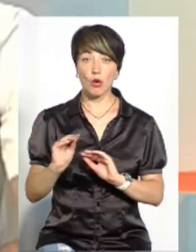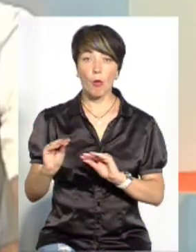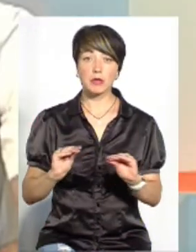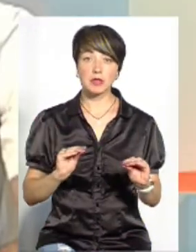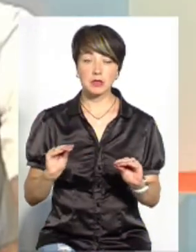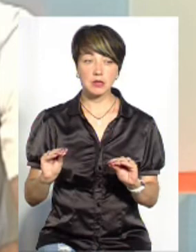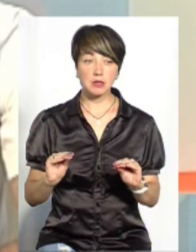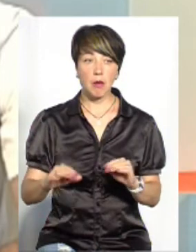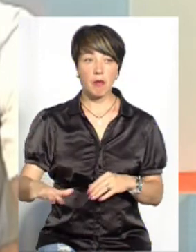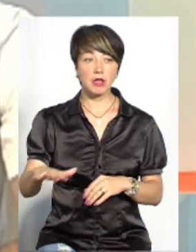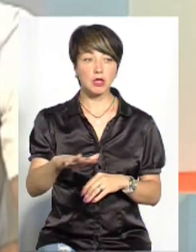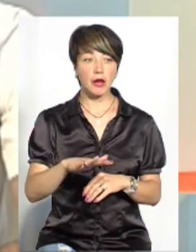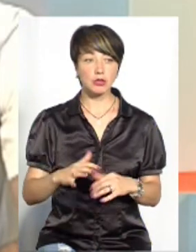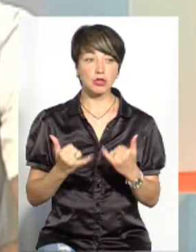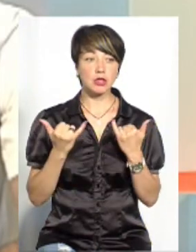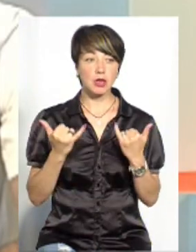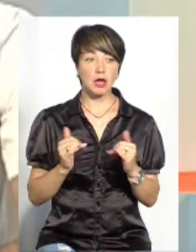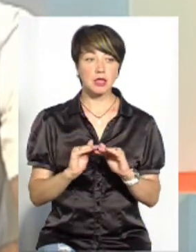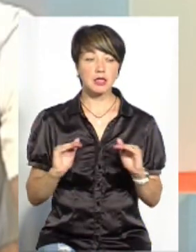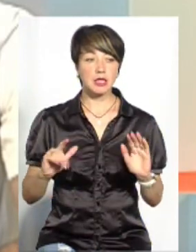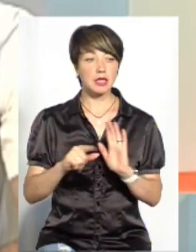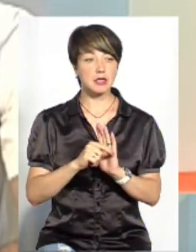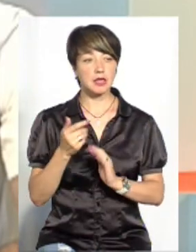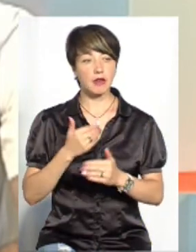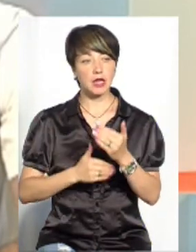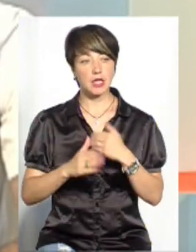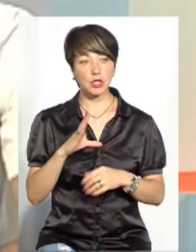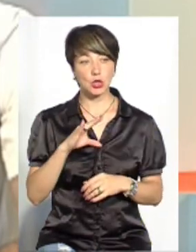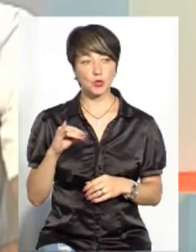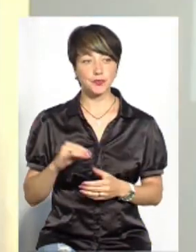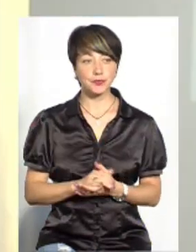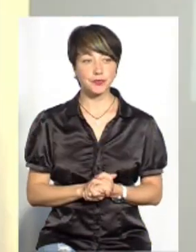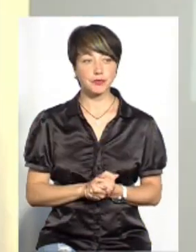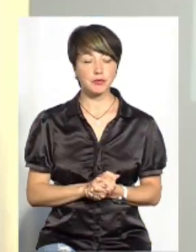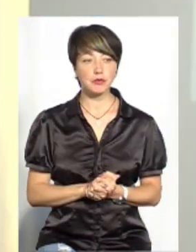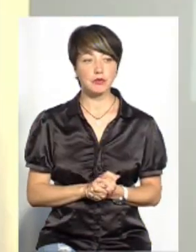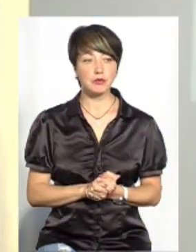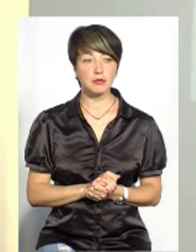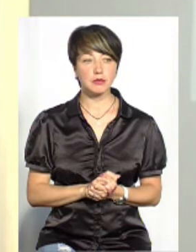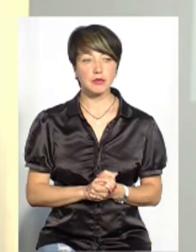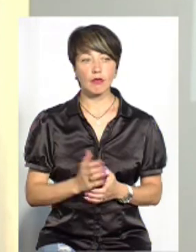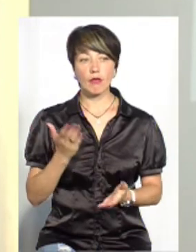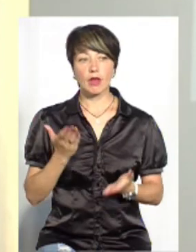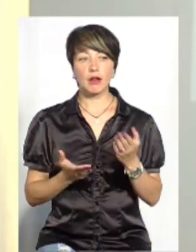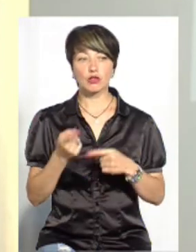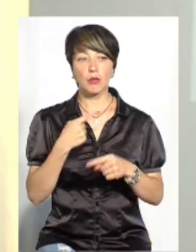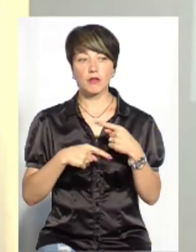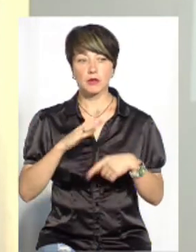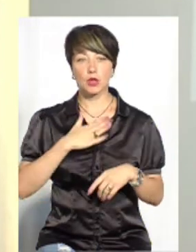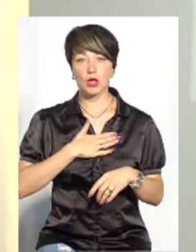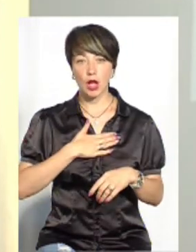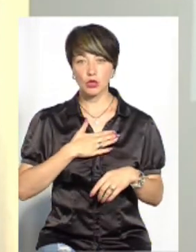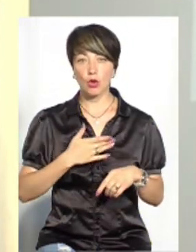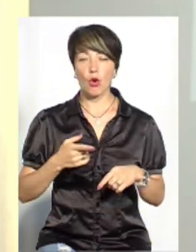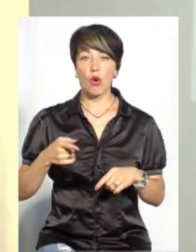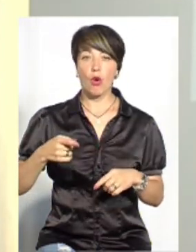обладнані майданчик для дітей з інвалідністю. Пане Валерію, якщо ми повернемось до нашого колеса, от